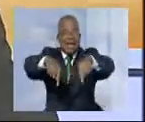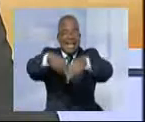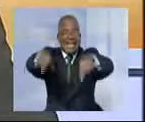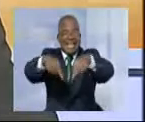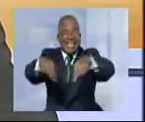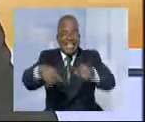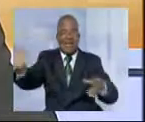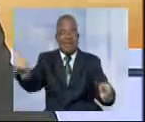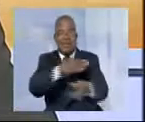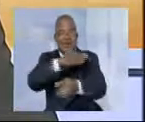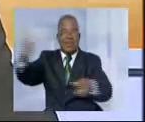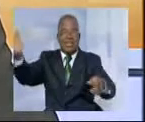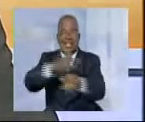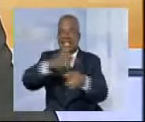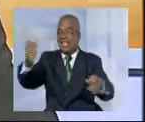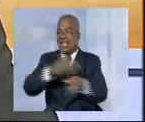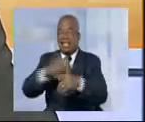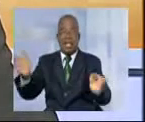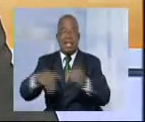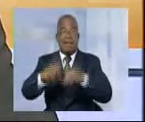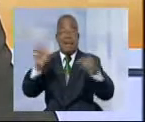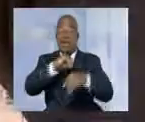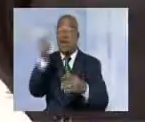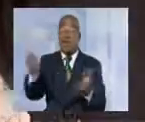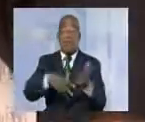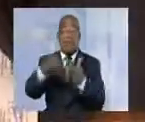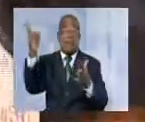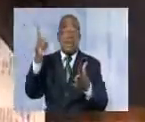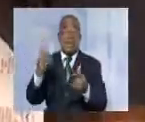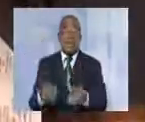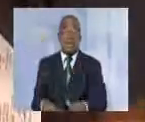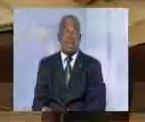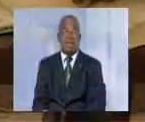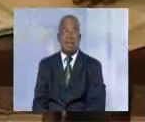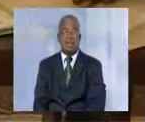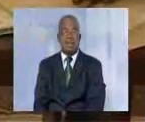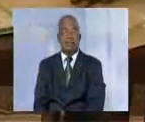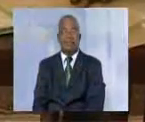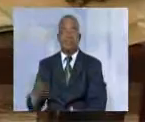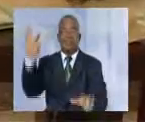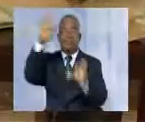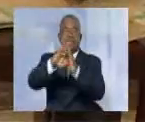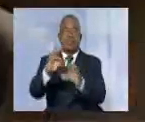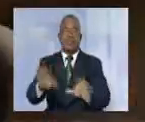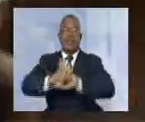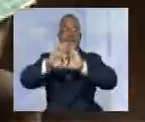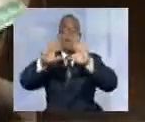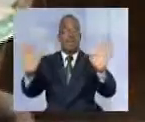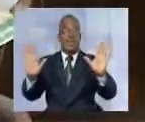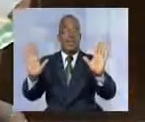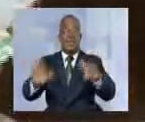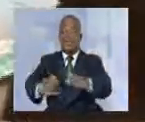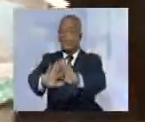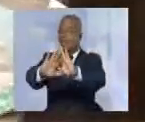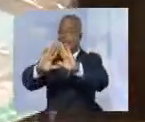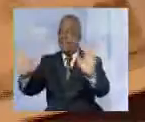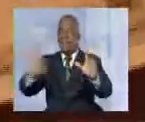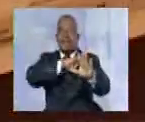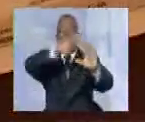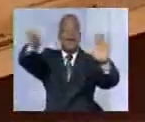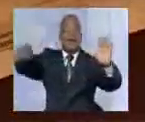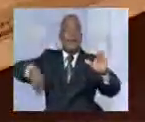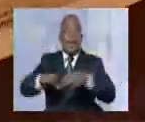pour sensibiliser les candidats. On en parle avec Marie-Laure Ngoro. Fini les élections couplées municipales et régionales.